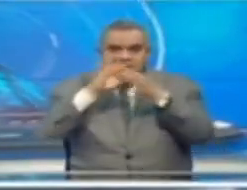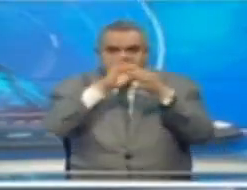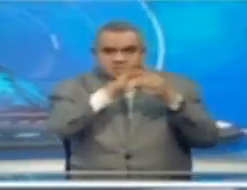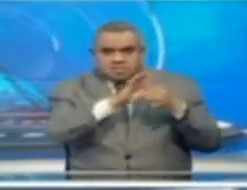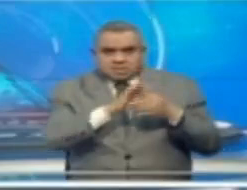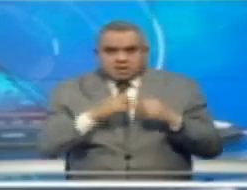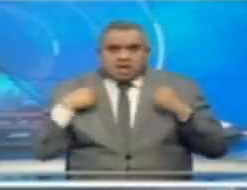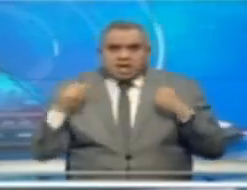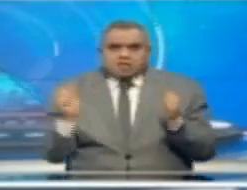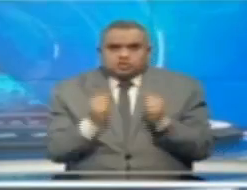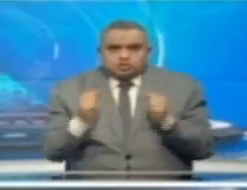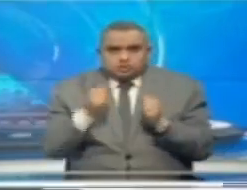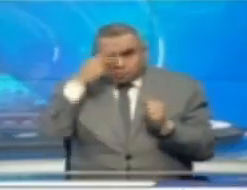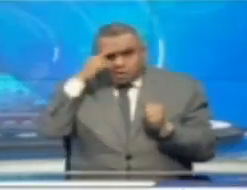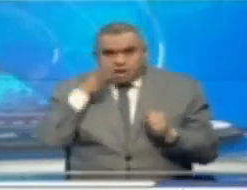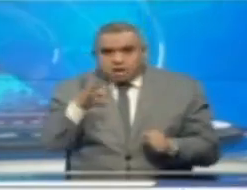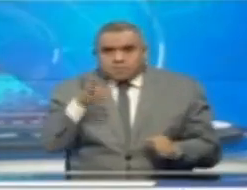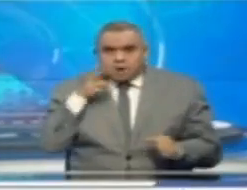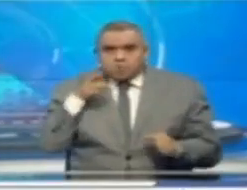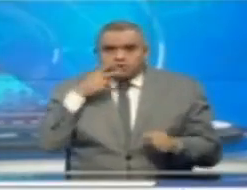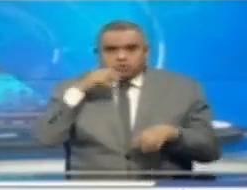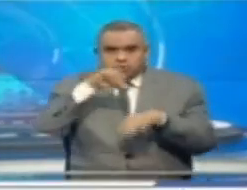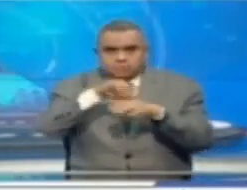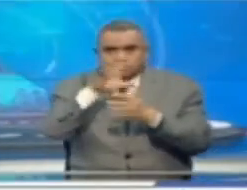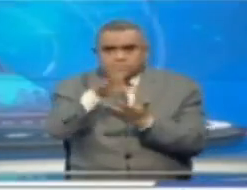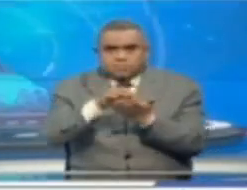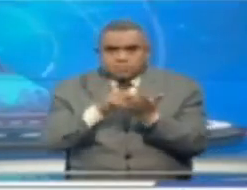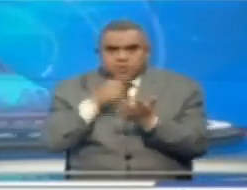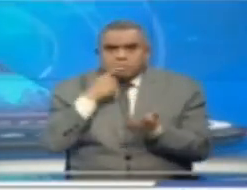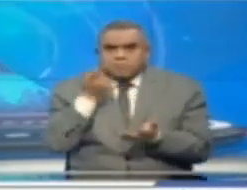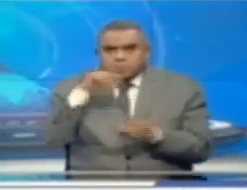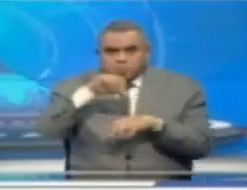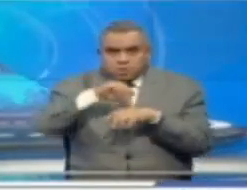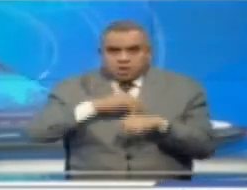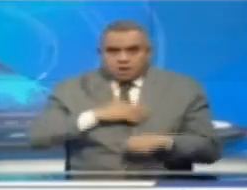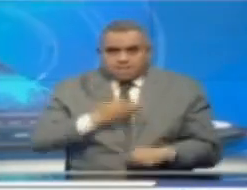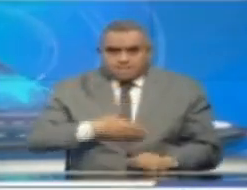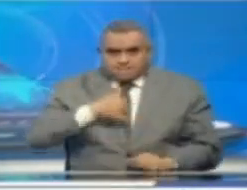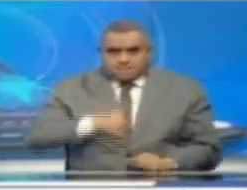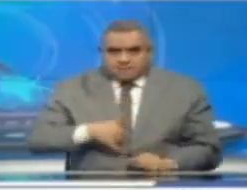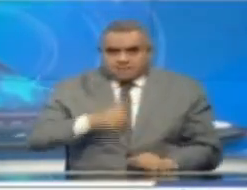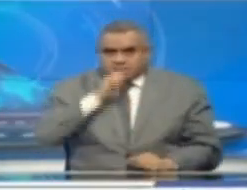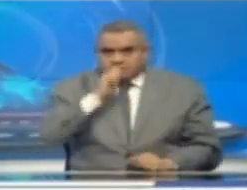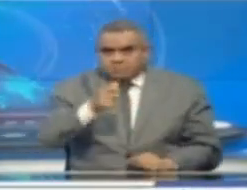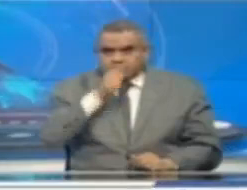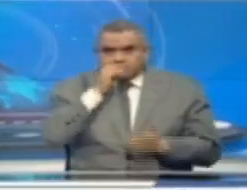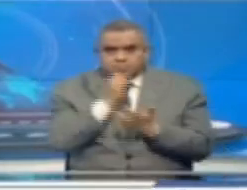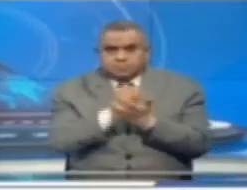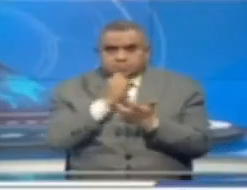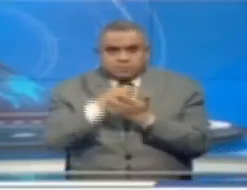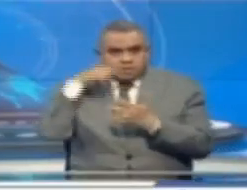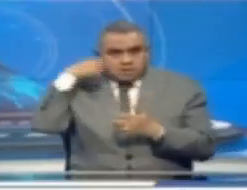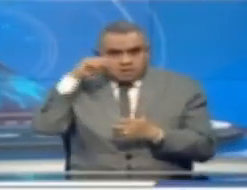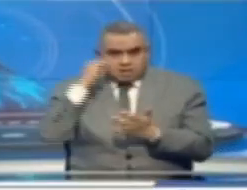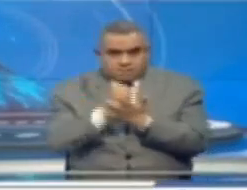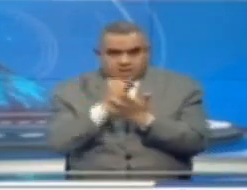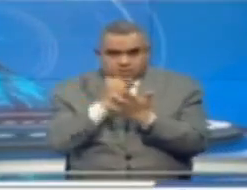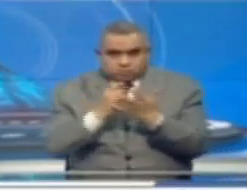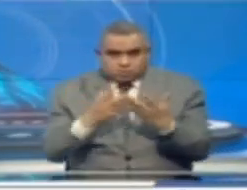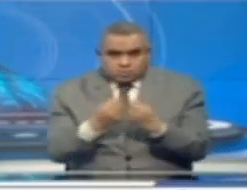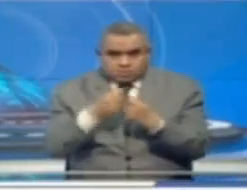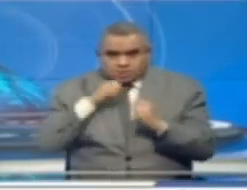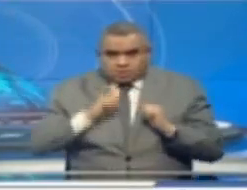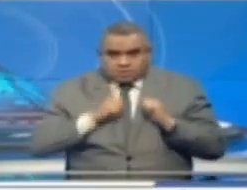الشتوية 24 والتي ستنطلق غدا في بكين. وصرح المتحدث باسم رئاسة الجمهورية بأن